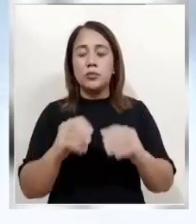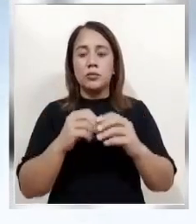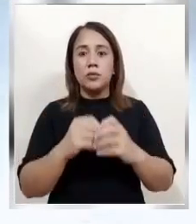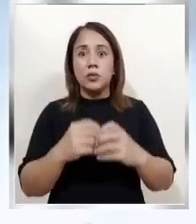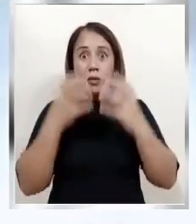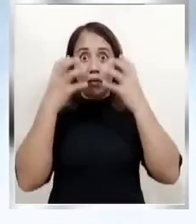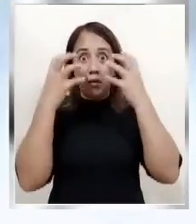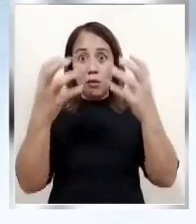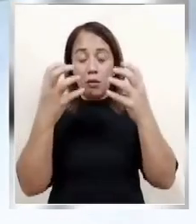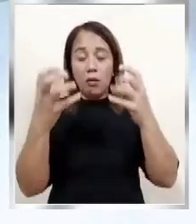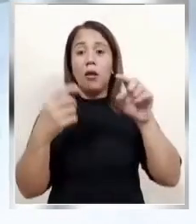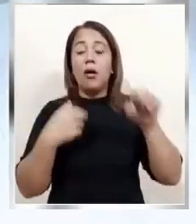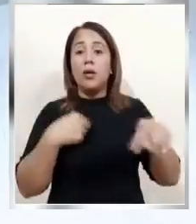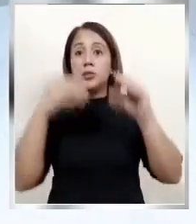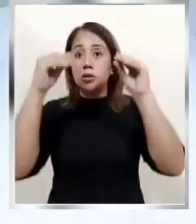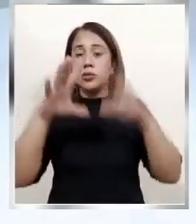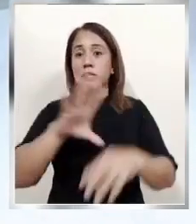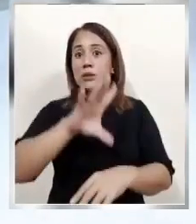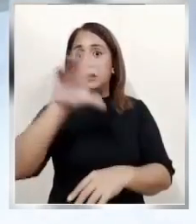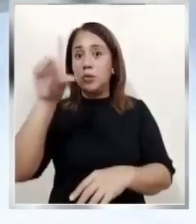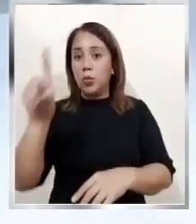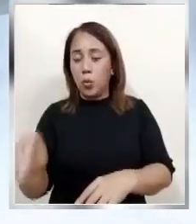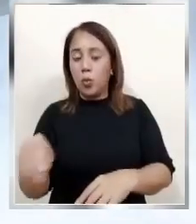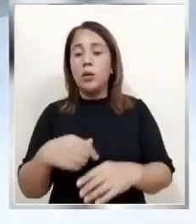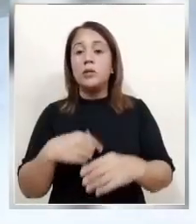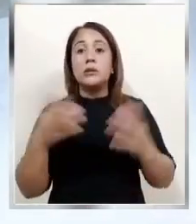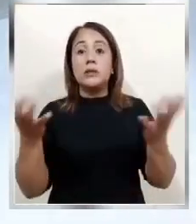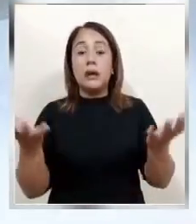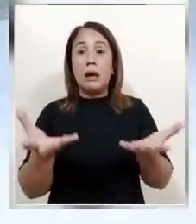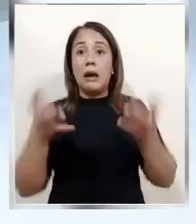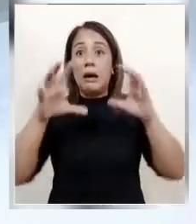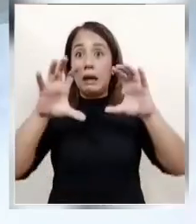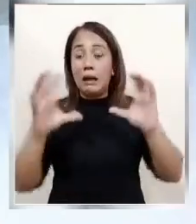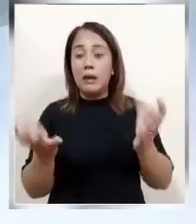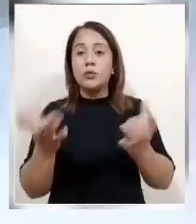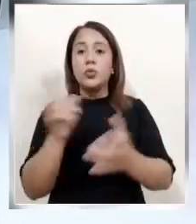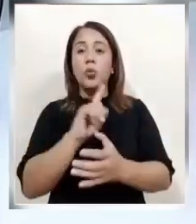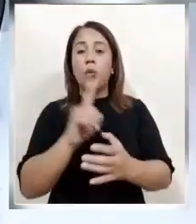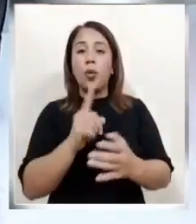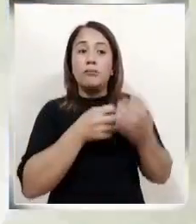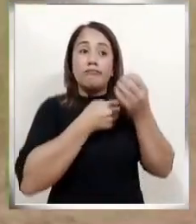de Oro. Sa present sa klase nito, isang tarsier.